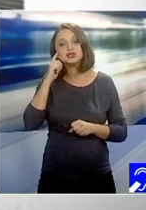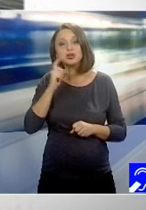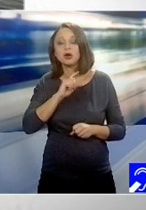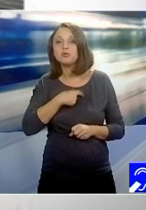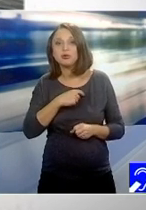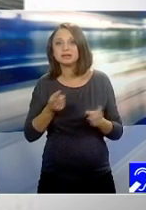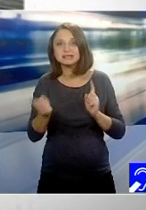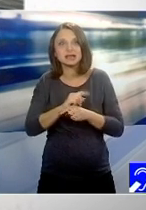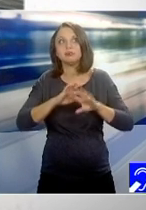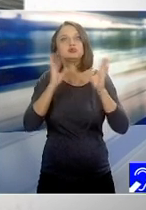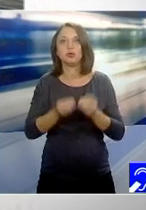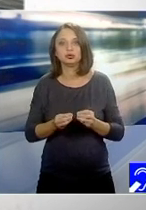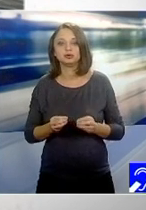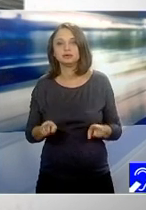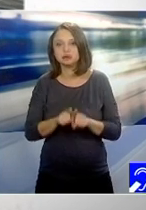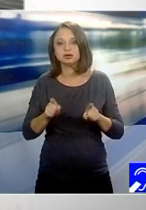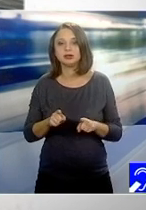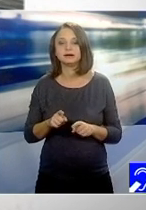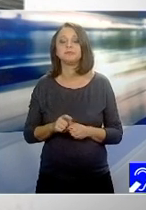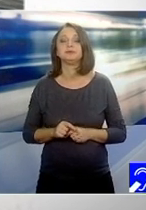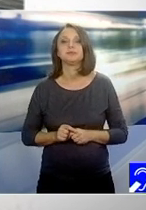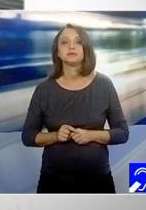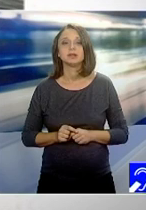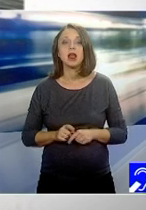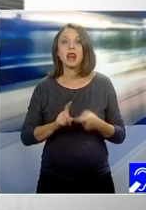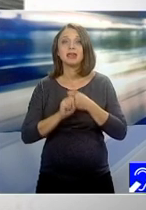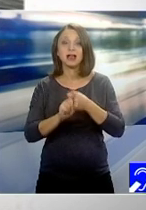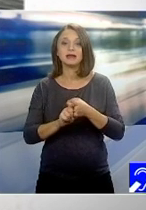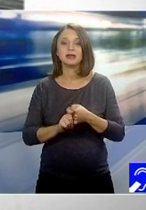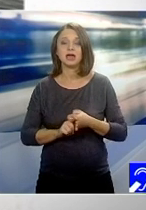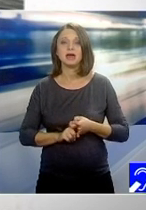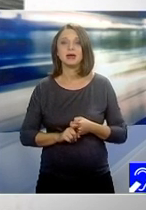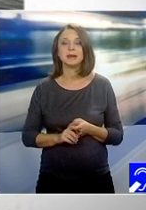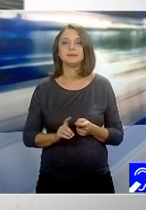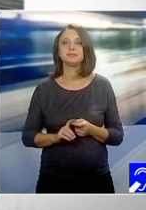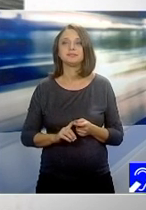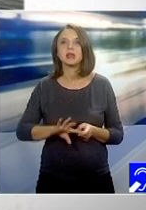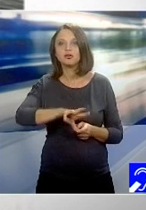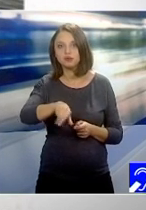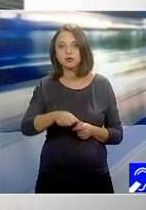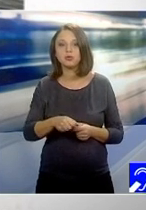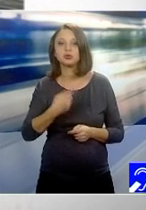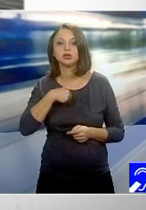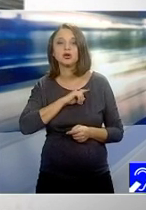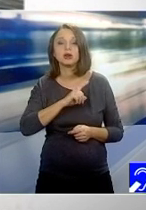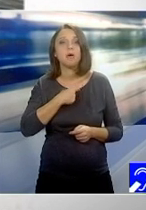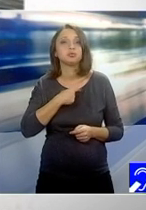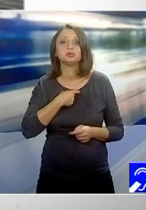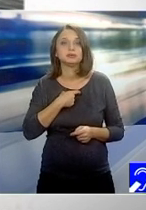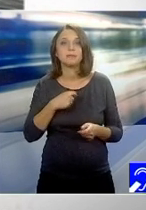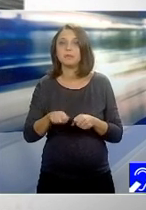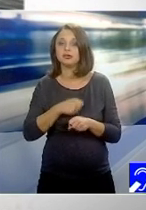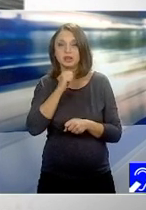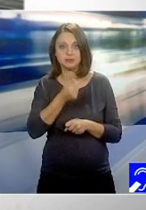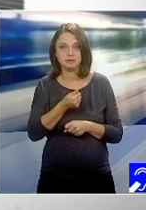decât atât. Dacă vă referiți la partea de infracționalitate, aia era când a intrat Codul Penal în vigoare, nu ne-a mai permis să mai modificăm infracțiunile.